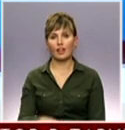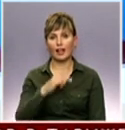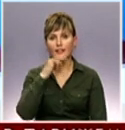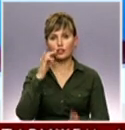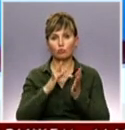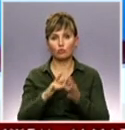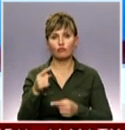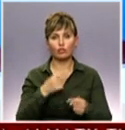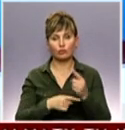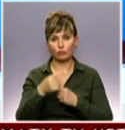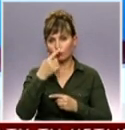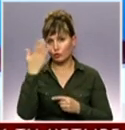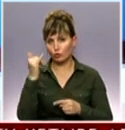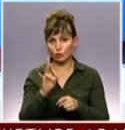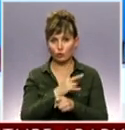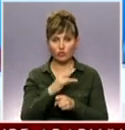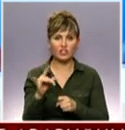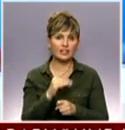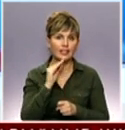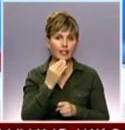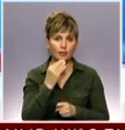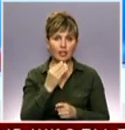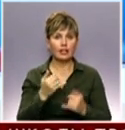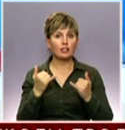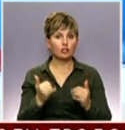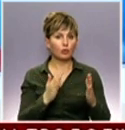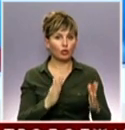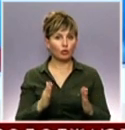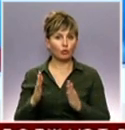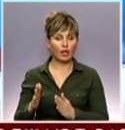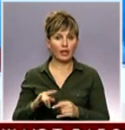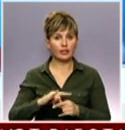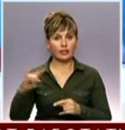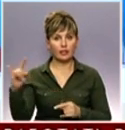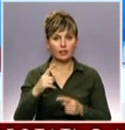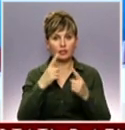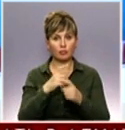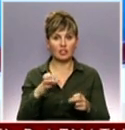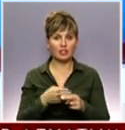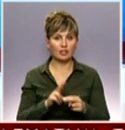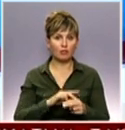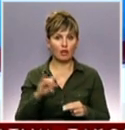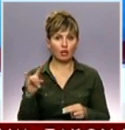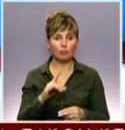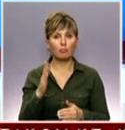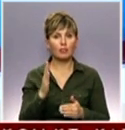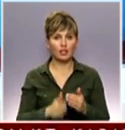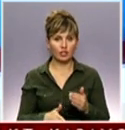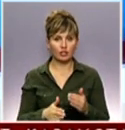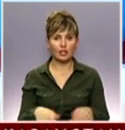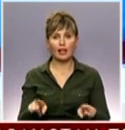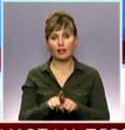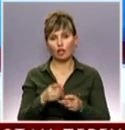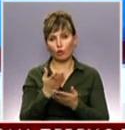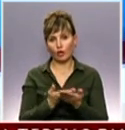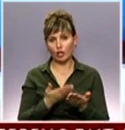Казахстанские туристы вернулись минувшей ночью из курортной зоны Шарм-эль-Шейха. Теперь регулярные чартерные сообщения с этим